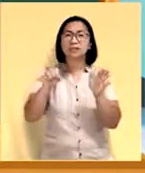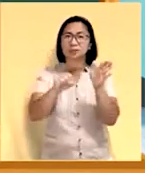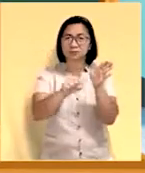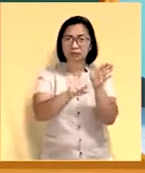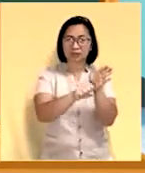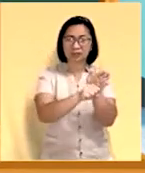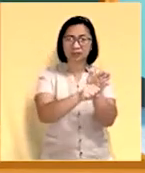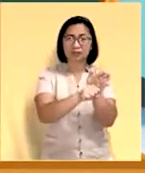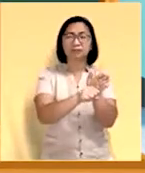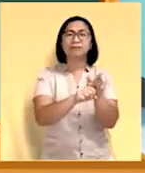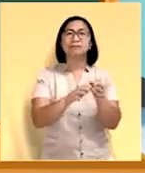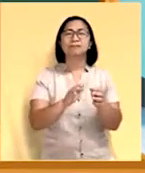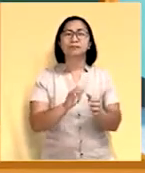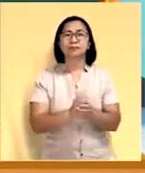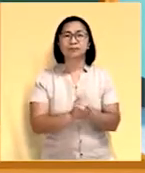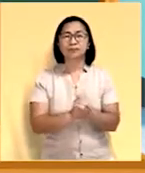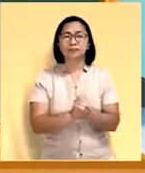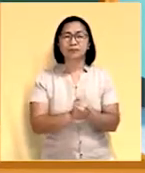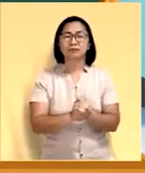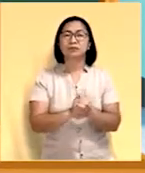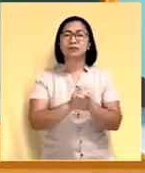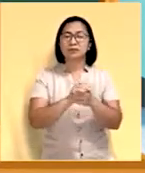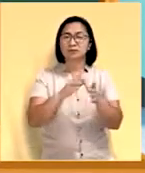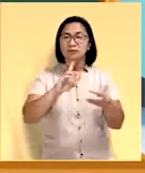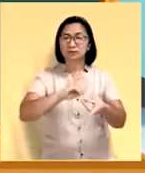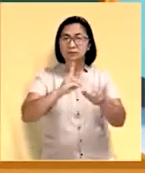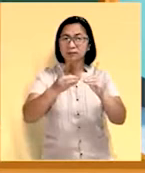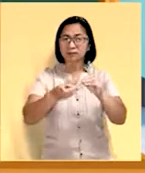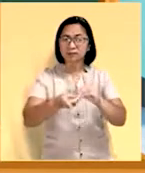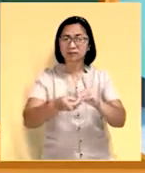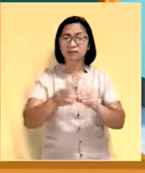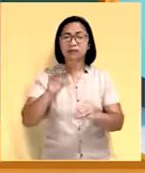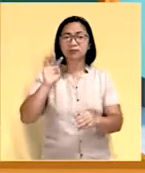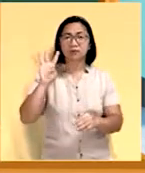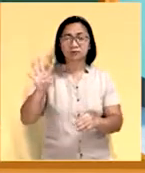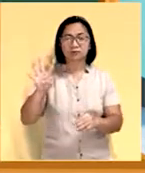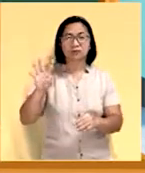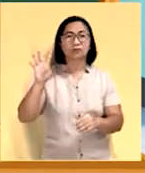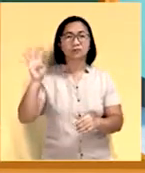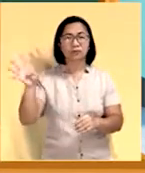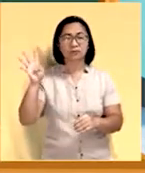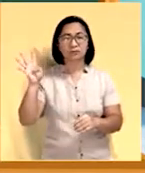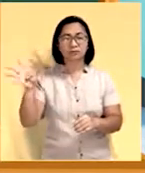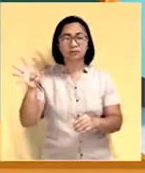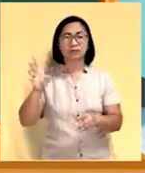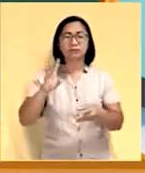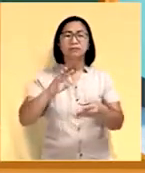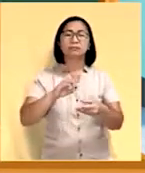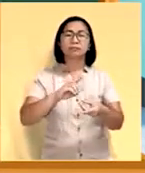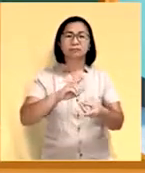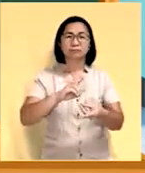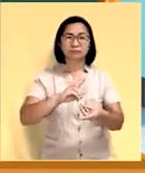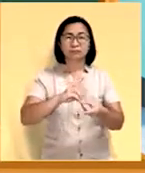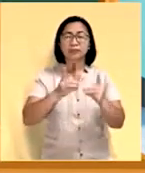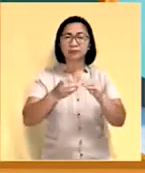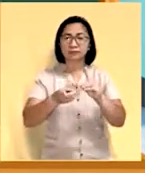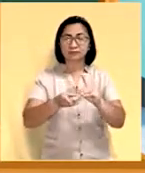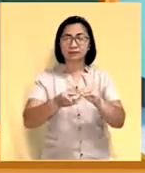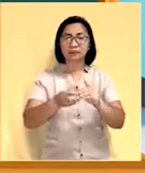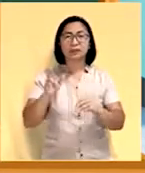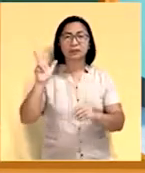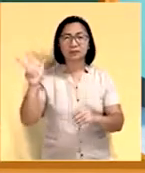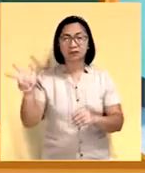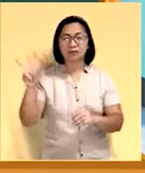ay ang subtrahend. Ang digit 4 sa 44 at ang digit 3